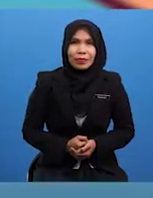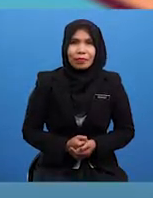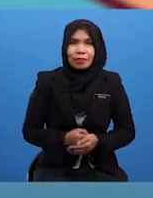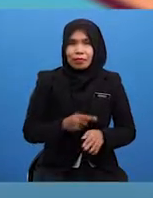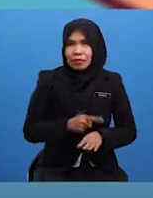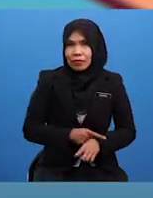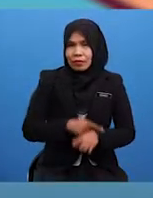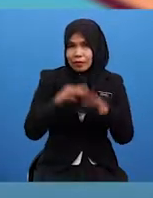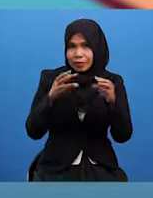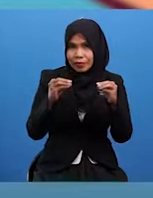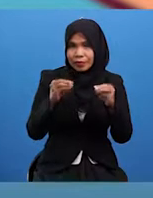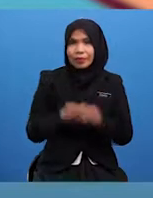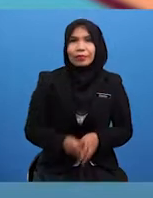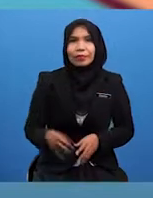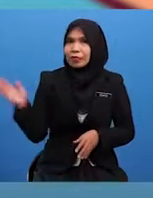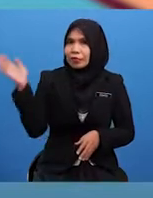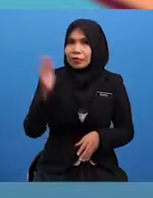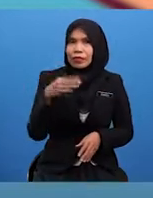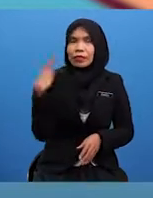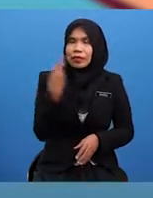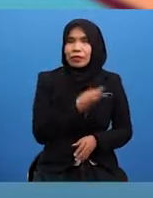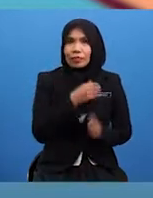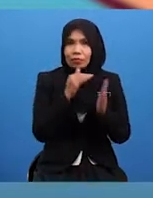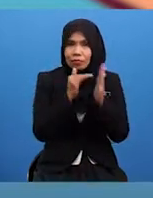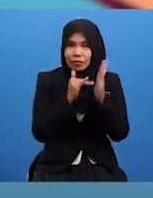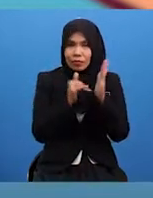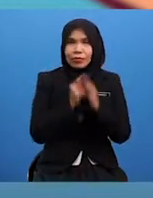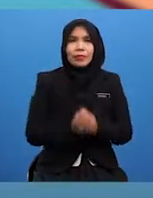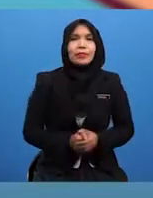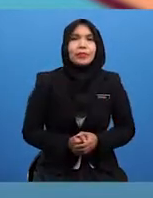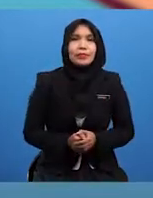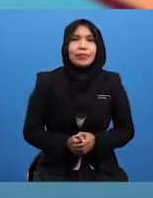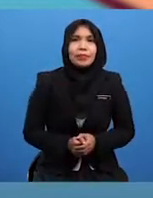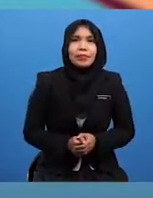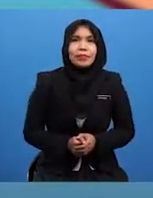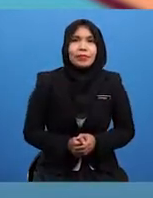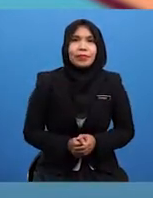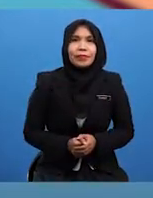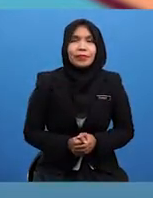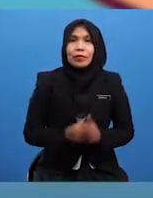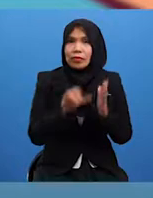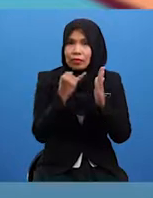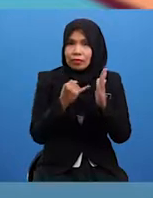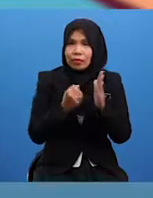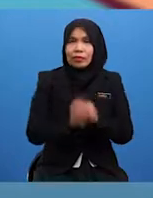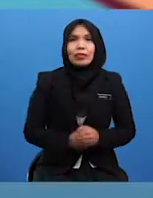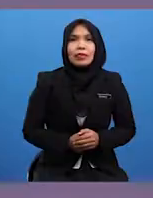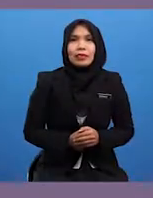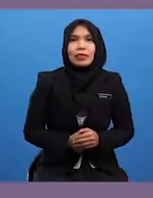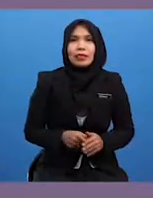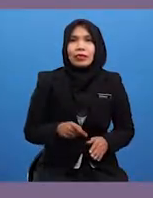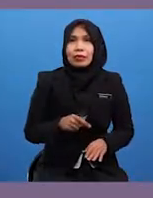Masa telah tamat. Mari kita semak hasil lakaran kamu. Lakaran kamu diterima jika ia